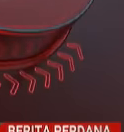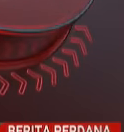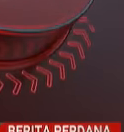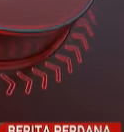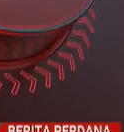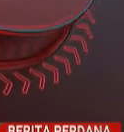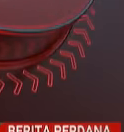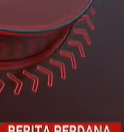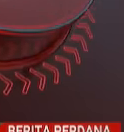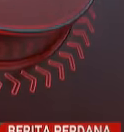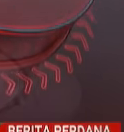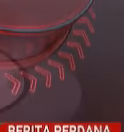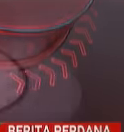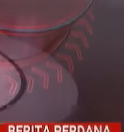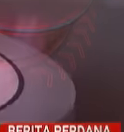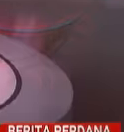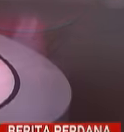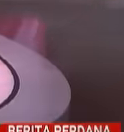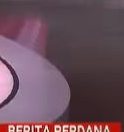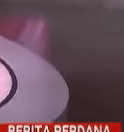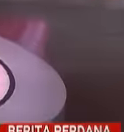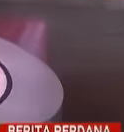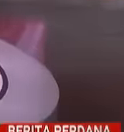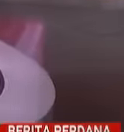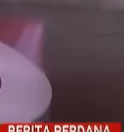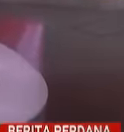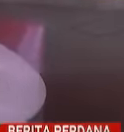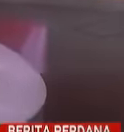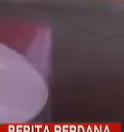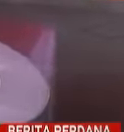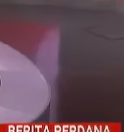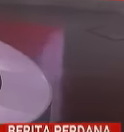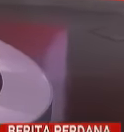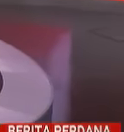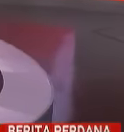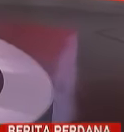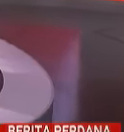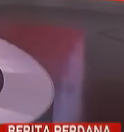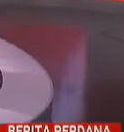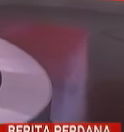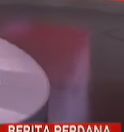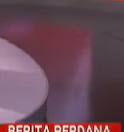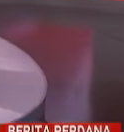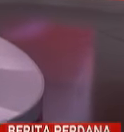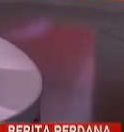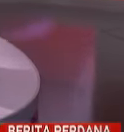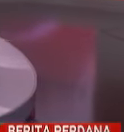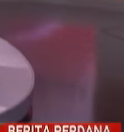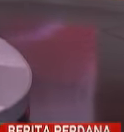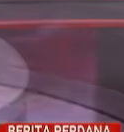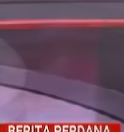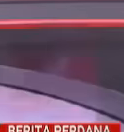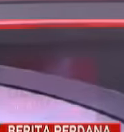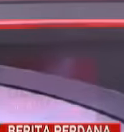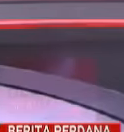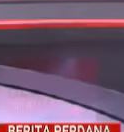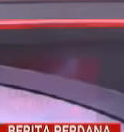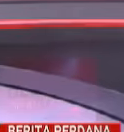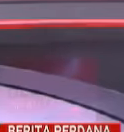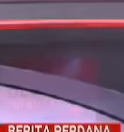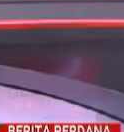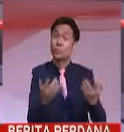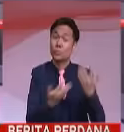Halo Mbak Cuma kasihan di dan juga Halim Assalamualaikum dan salam sejahtera ini berita